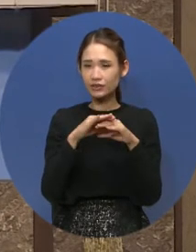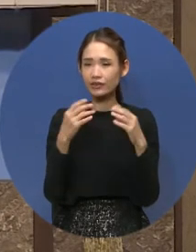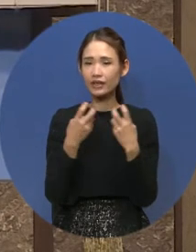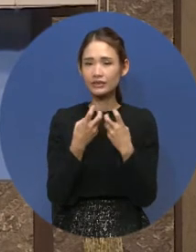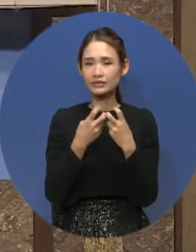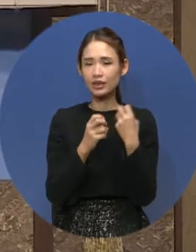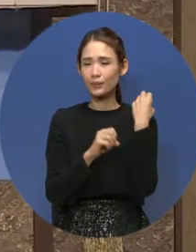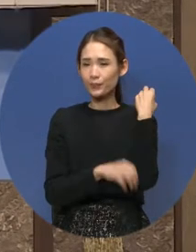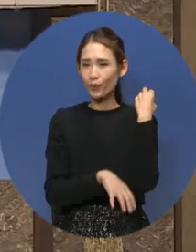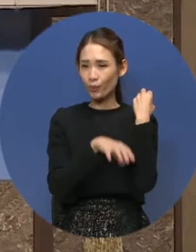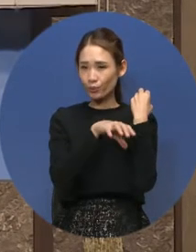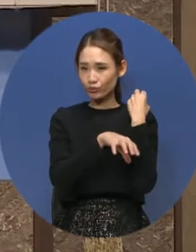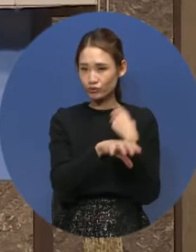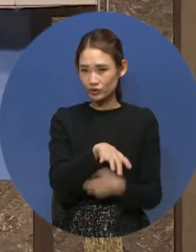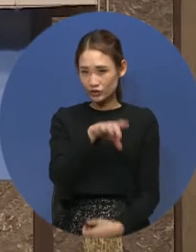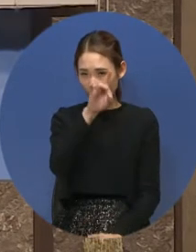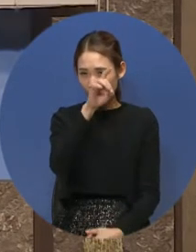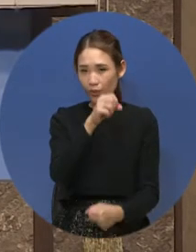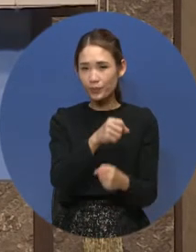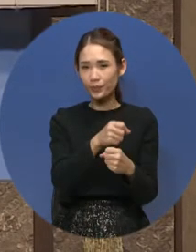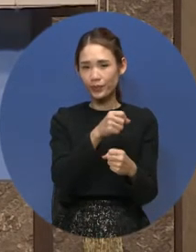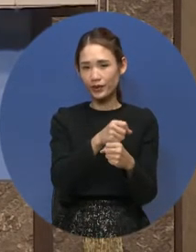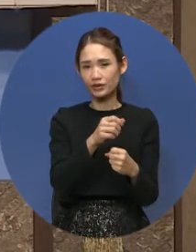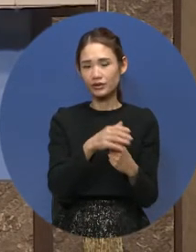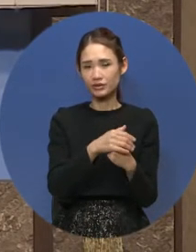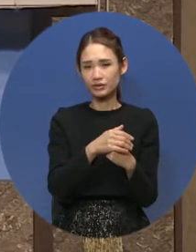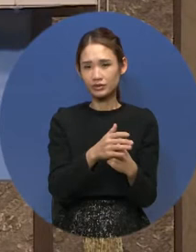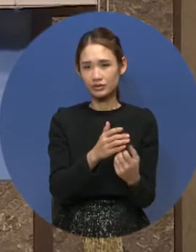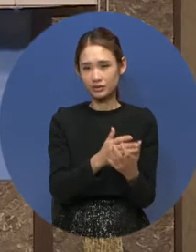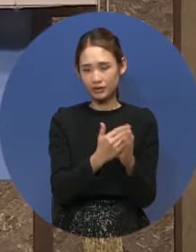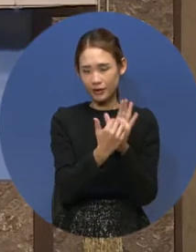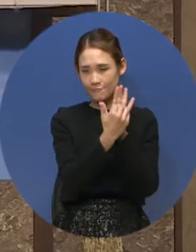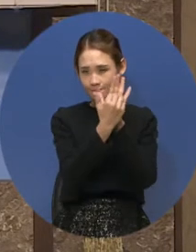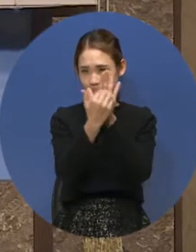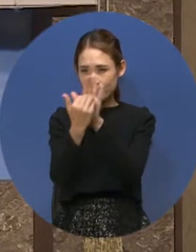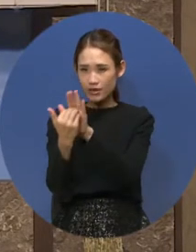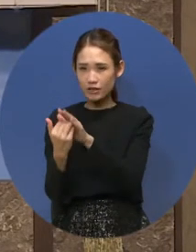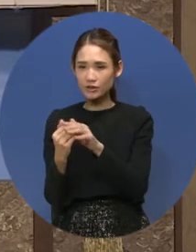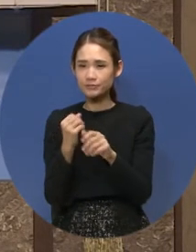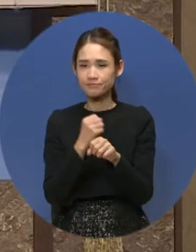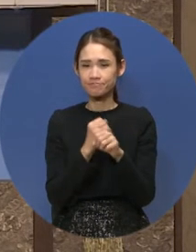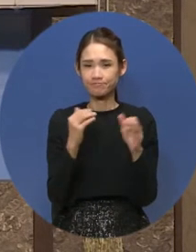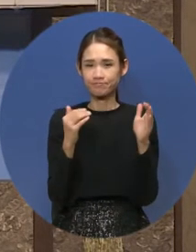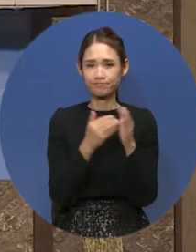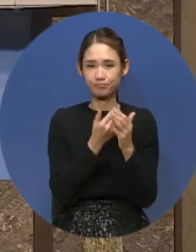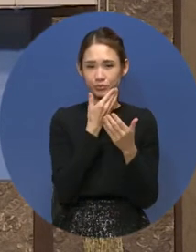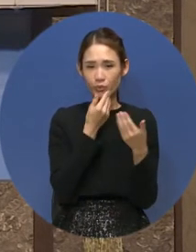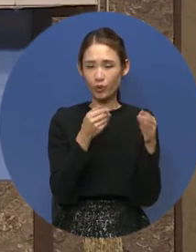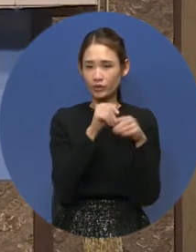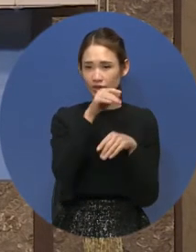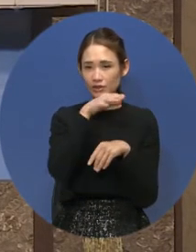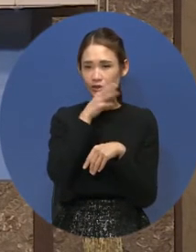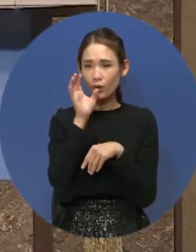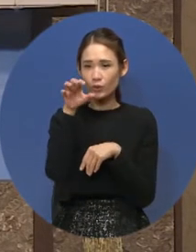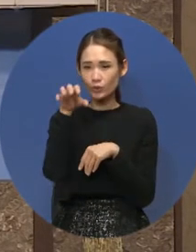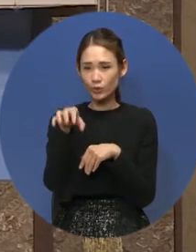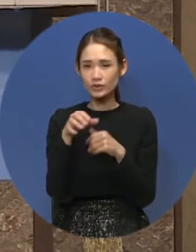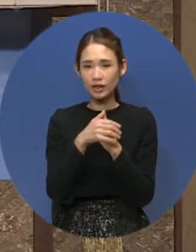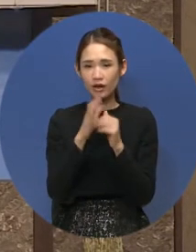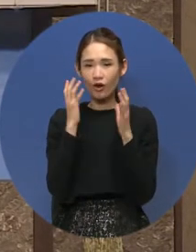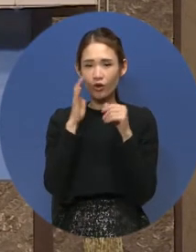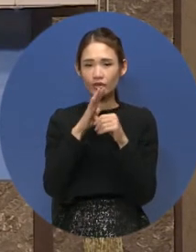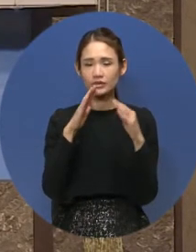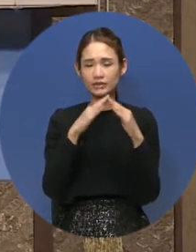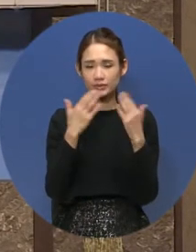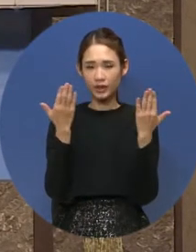재난안전대책본부를 처음으로 만들어서 총력 대응을 했습니다. 예. 그래서 복지관과 경로당, 어린이집